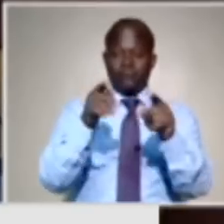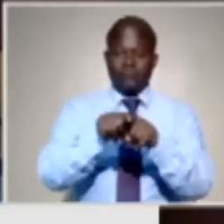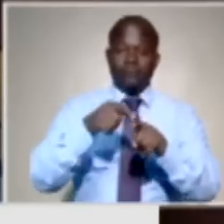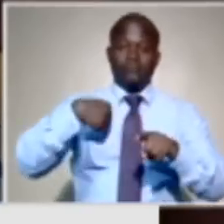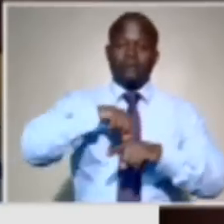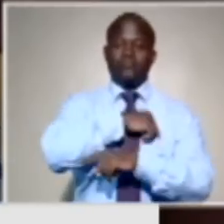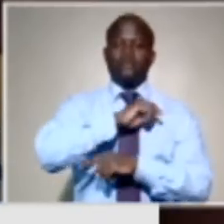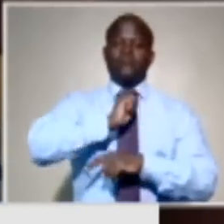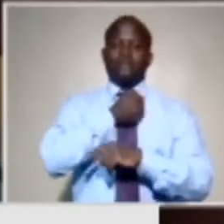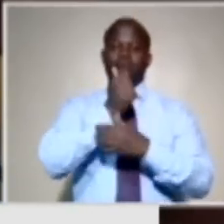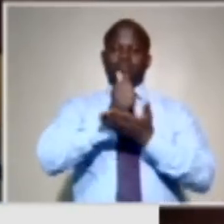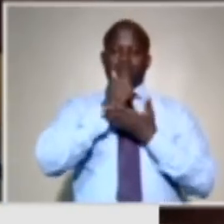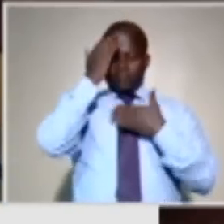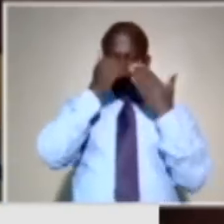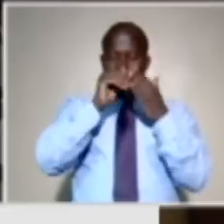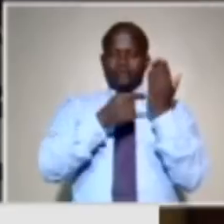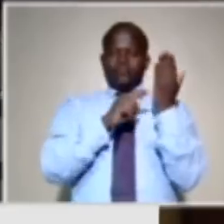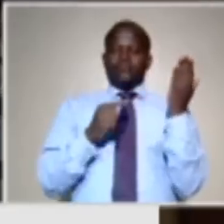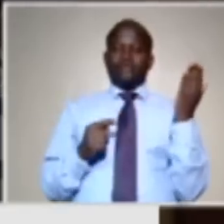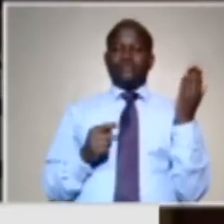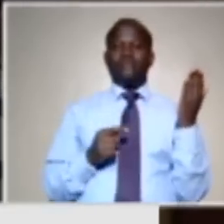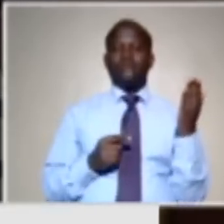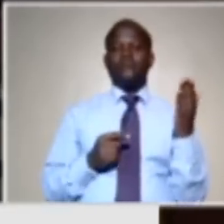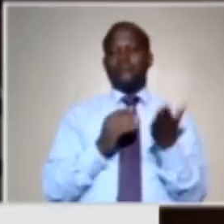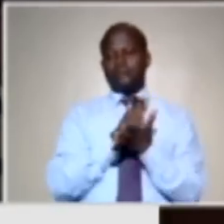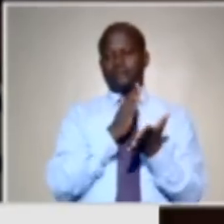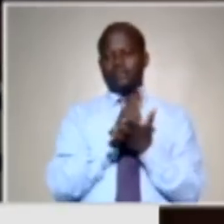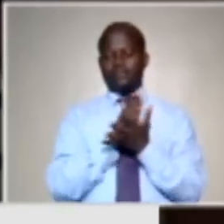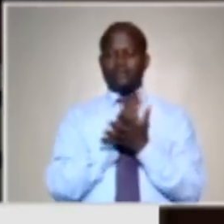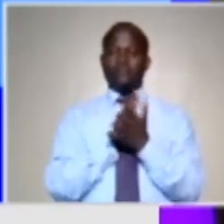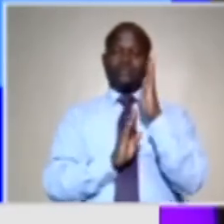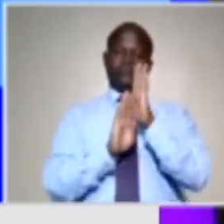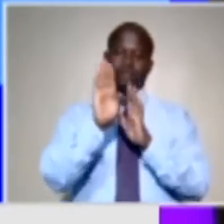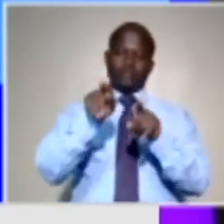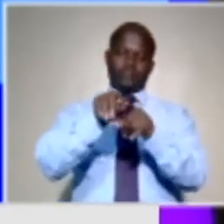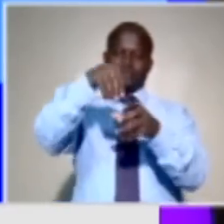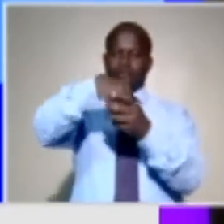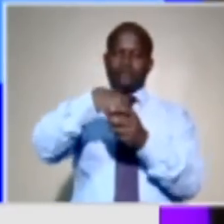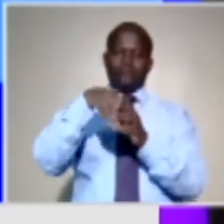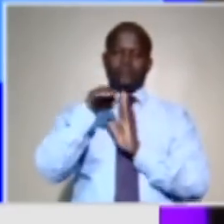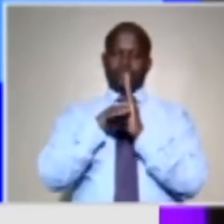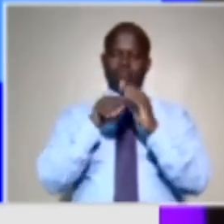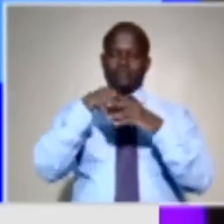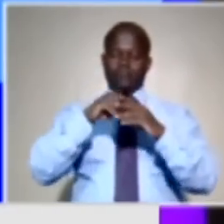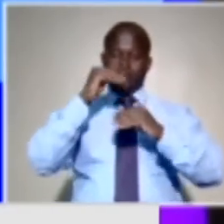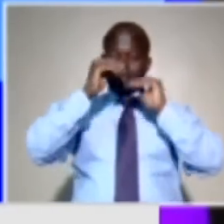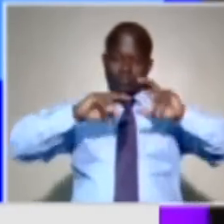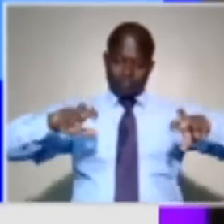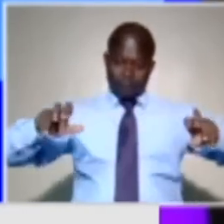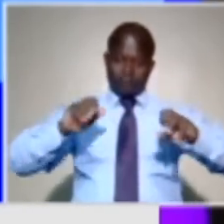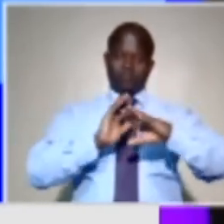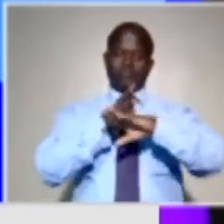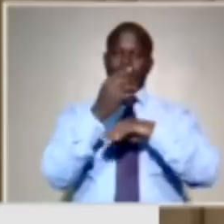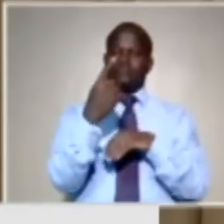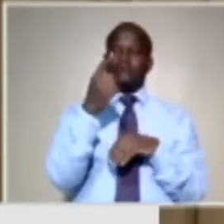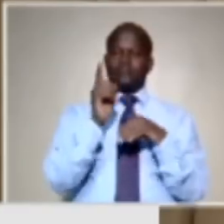yamfasha kwivuza ko nikoranabuhanga nibyo umuntu yarwanye n'iterambere naryo ririmo muri gahunda ikiri mu rwego rw'ubushakashatsi hari abagera ku